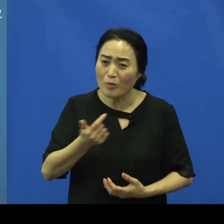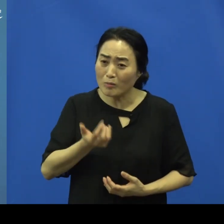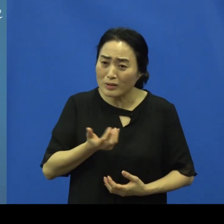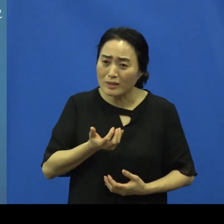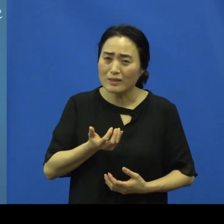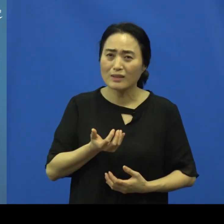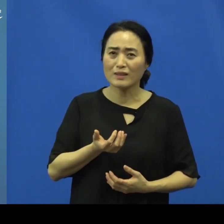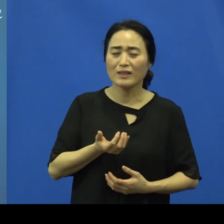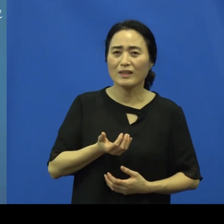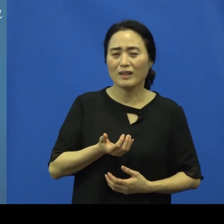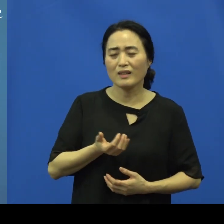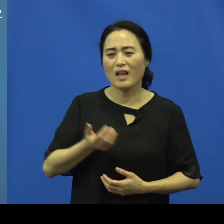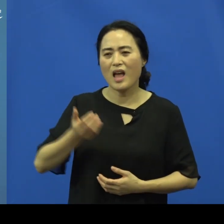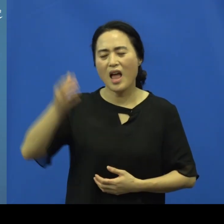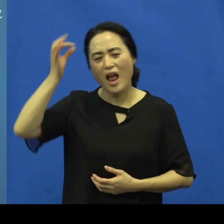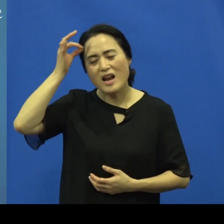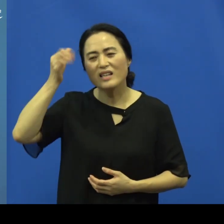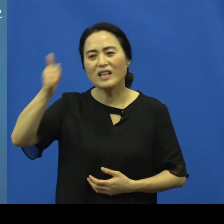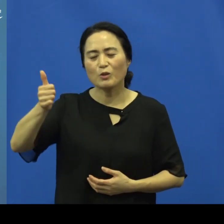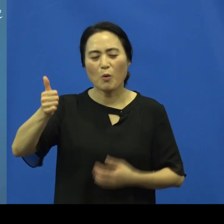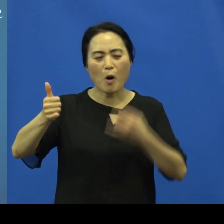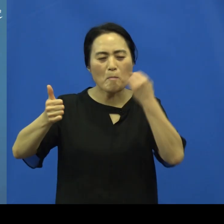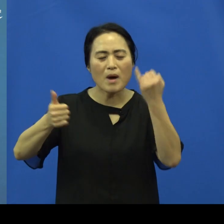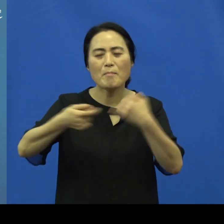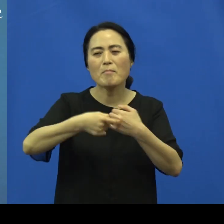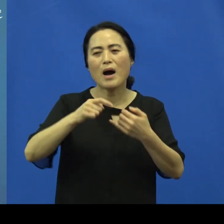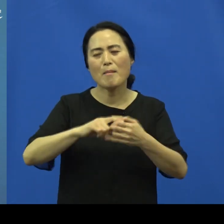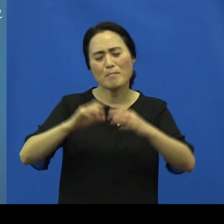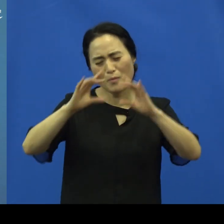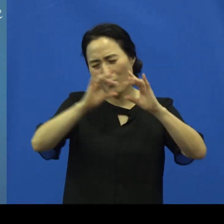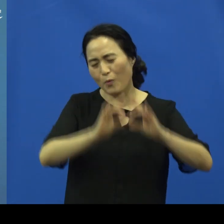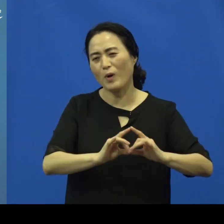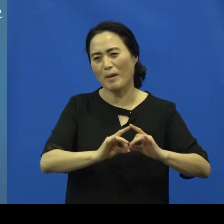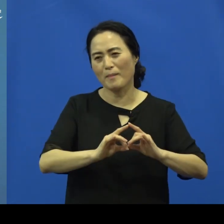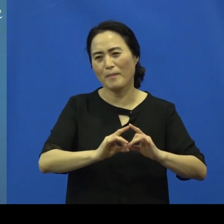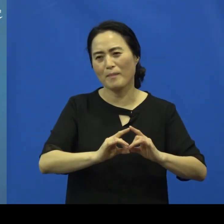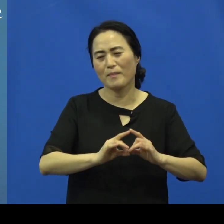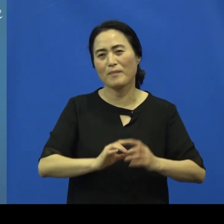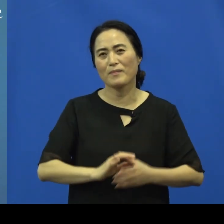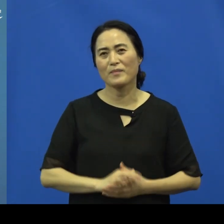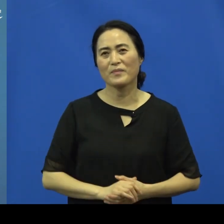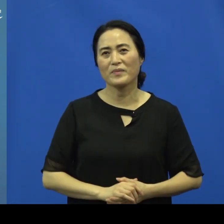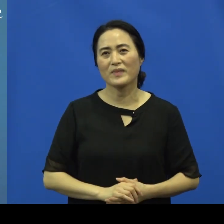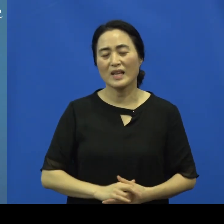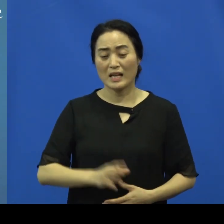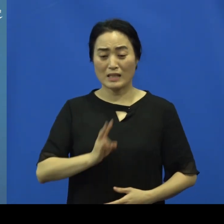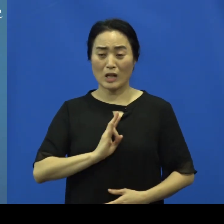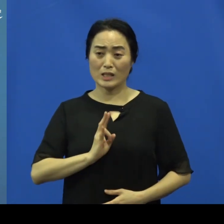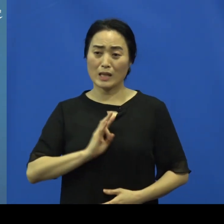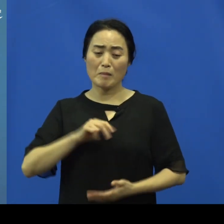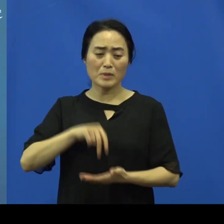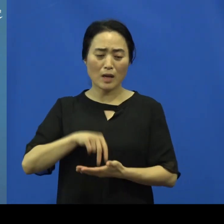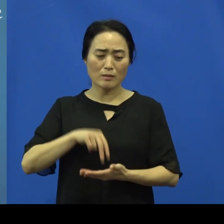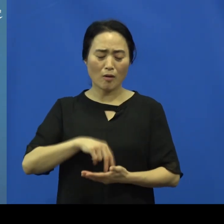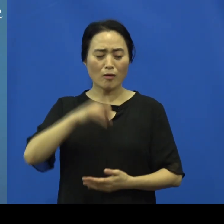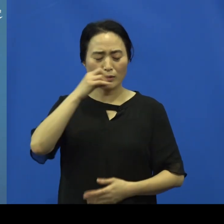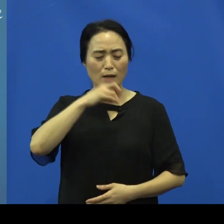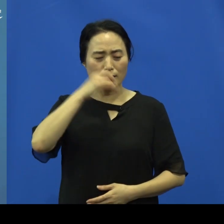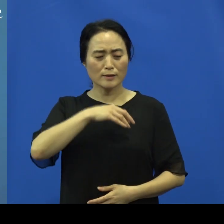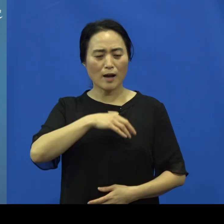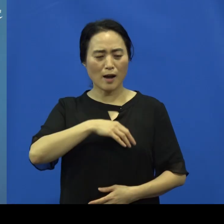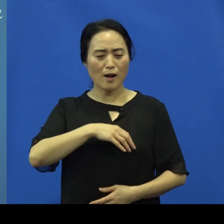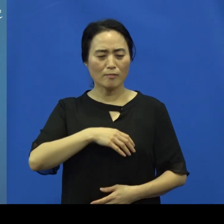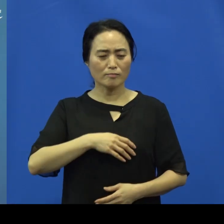그러니까 선지자이기 때문에 살려달라고 데리고 온 아이를 선지자의 위치에서 그냥 단순히 기계적으로,